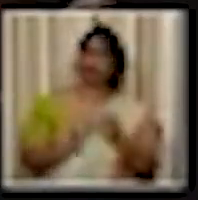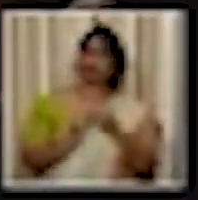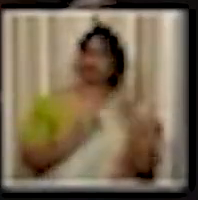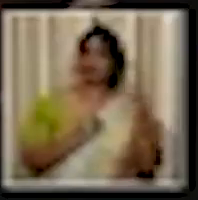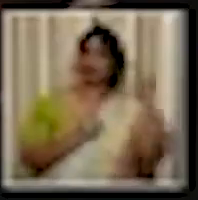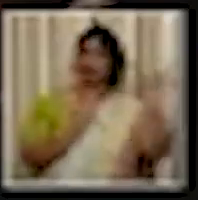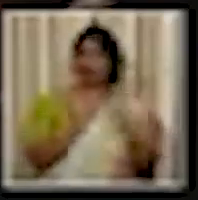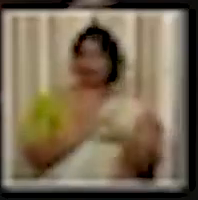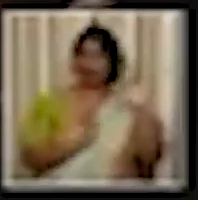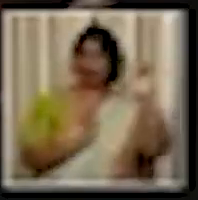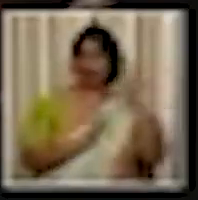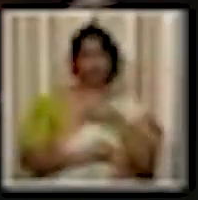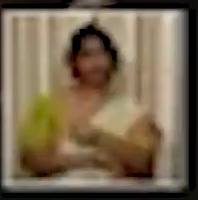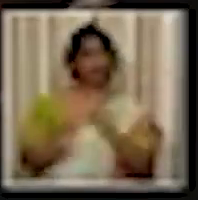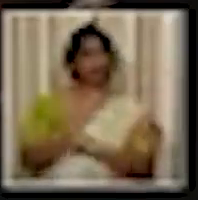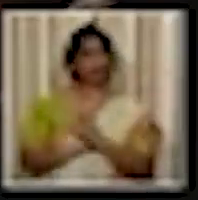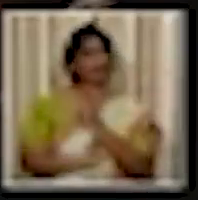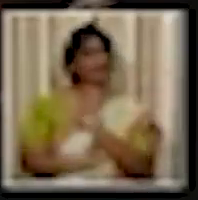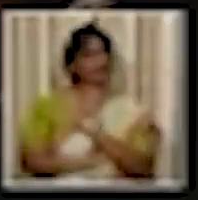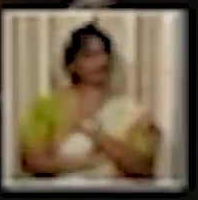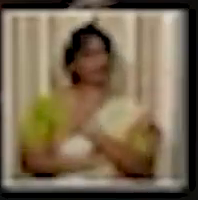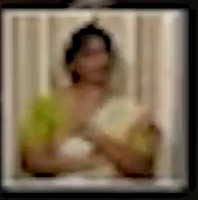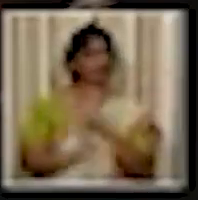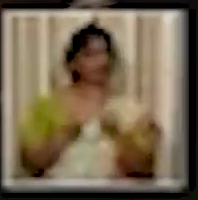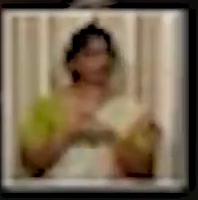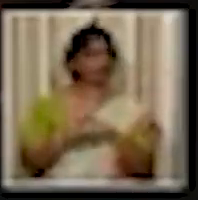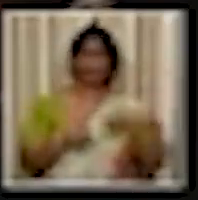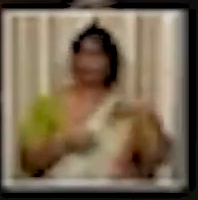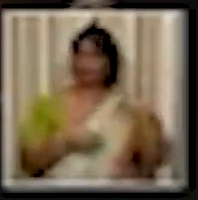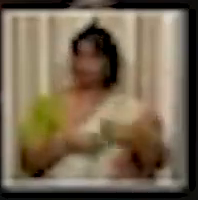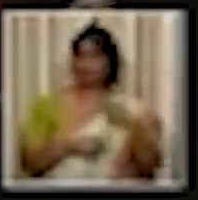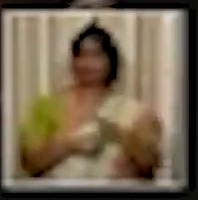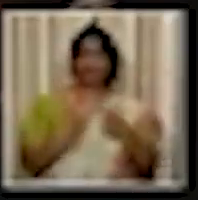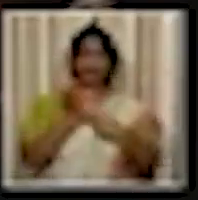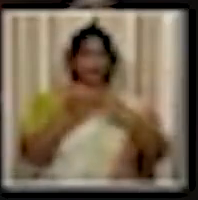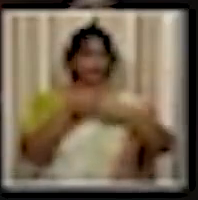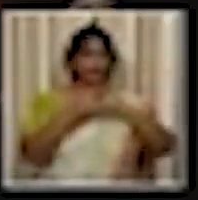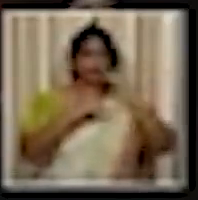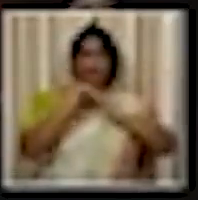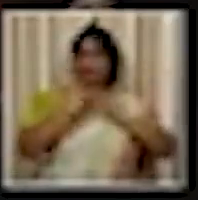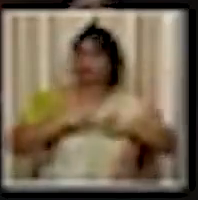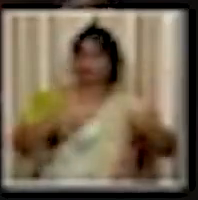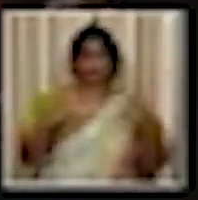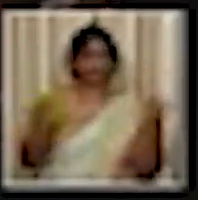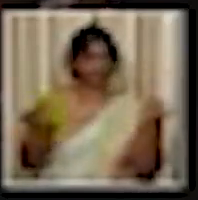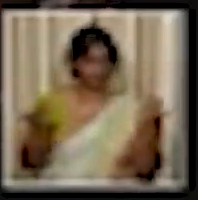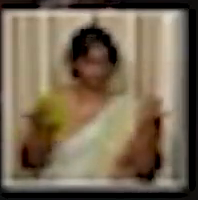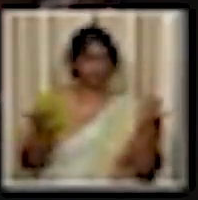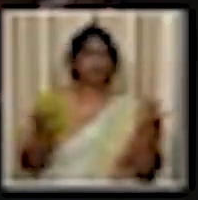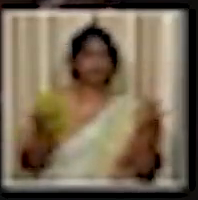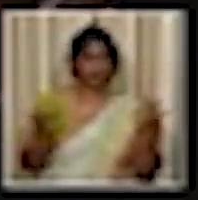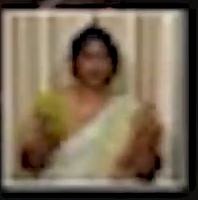අරක 175,000කට දීලා මේක 125,000කට දීලා අනිත් එක තමයි ඇමතුමනි ප්‍රධානම දේ කිසිම ටෙන්ඩර් ක්‍රියාපටිපාටියක් ගිහිල්ලා නැහැ.